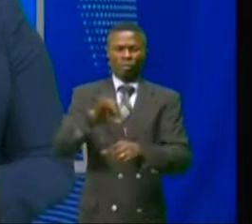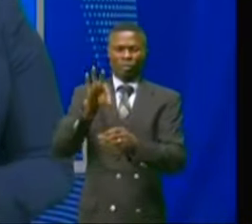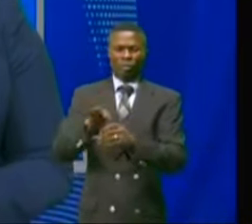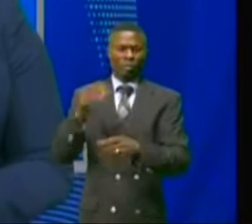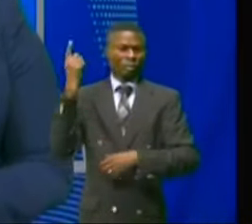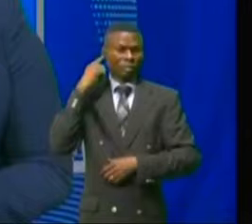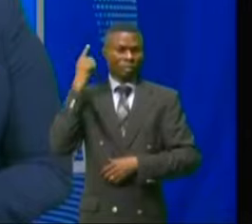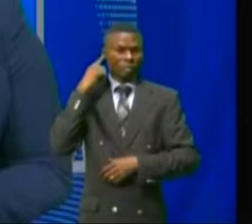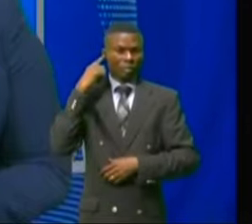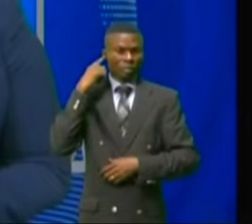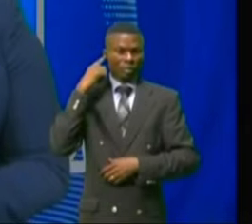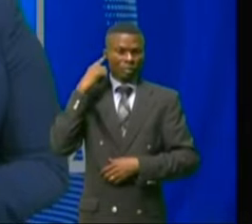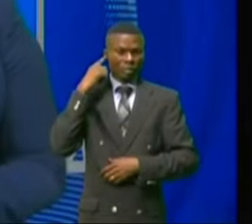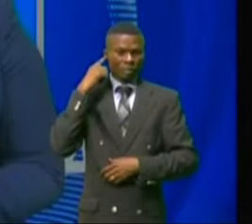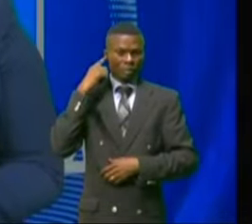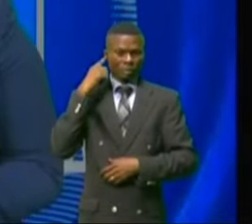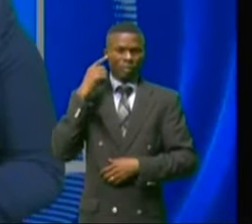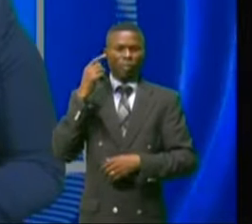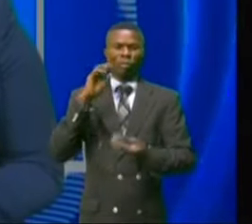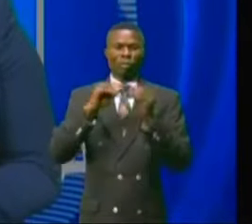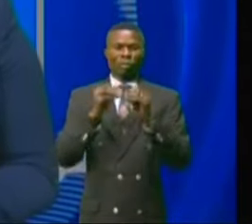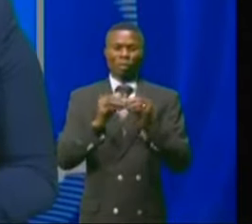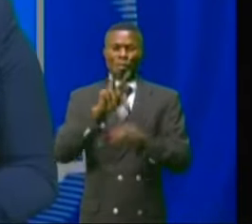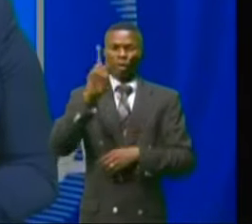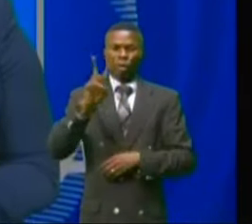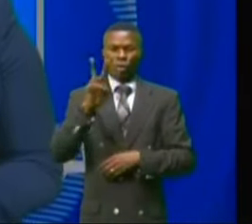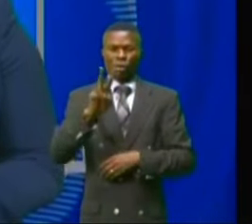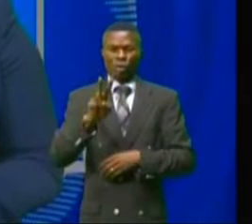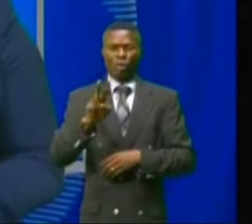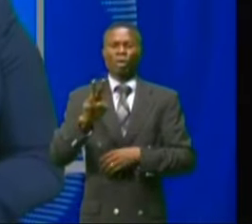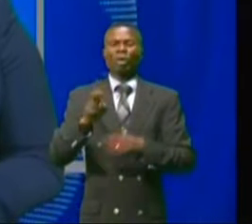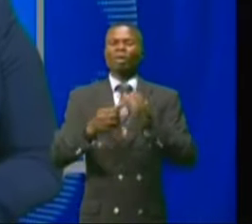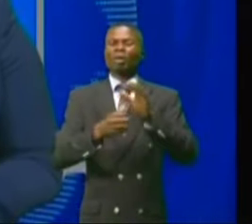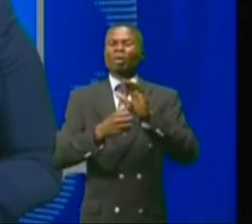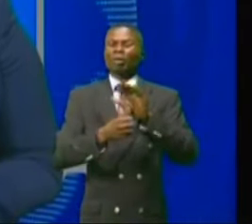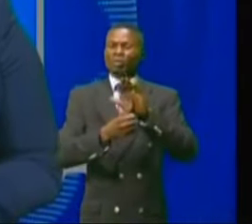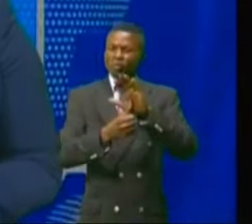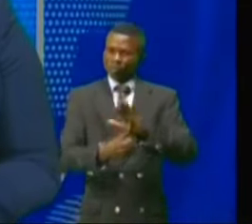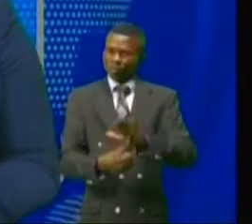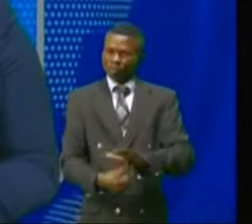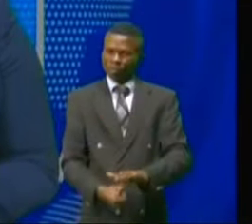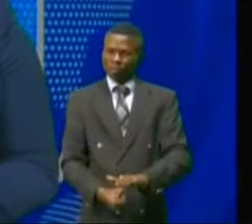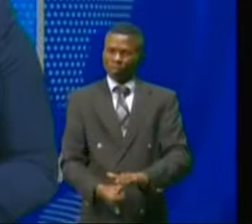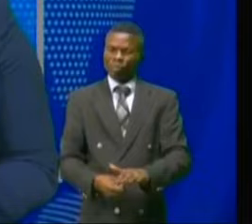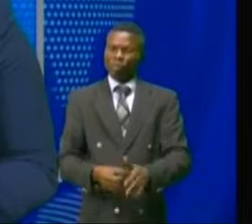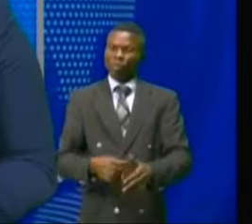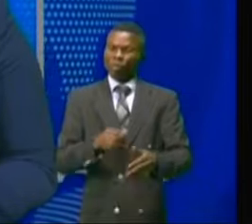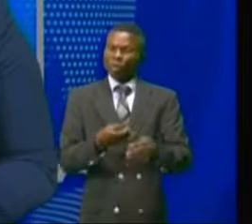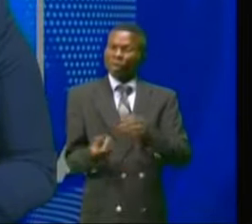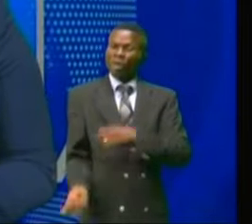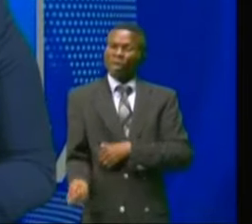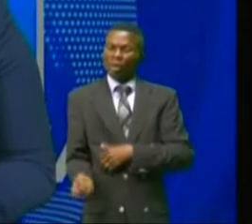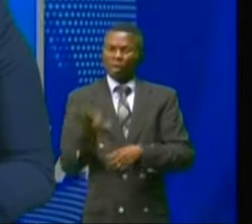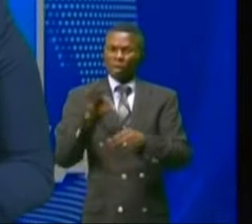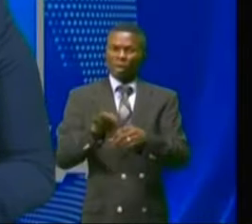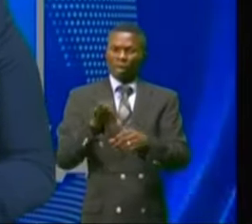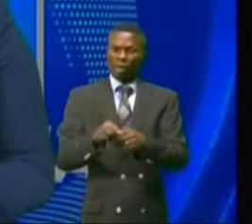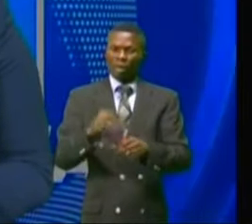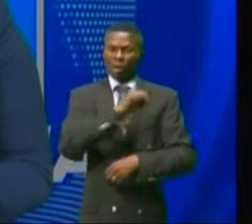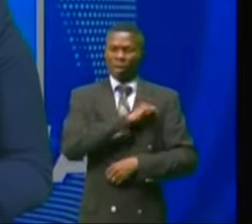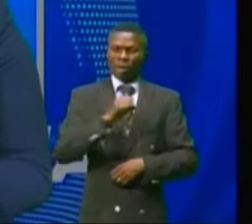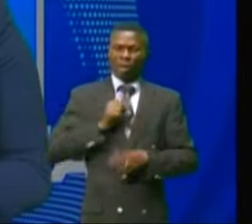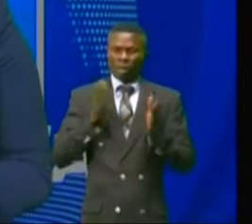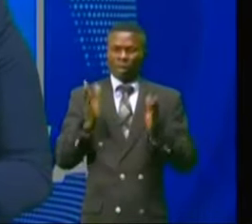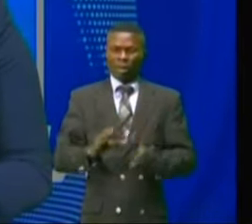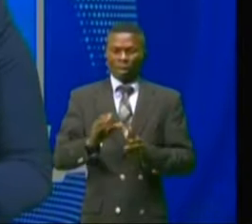apprenons qu'un numéro vert sera mis en place en vue de décourager toute tentative de corruption lors des élections des sénateurs,